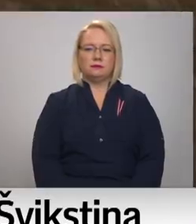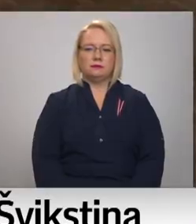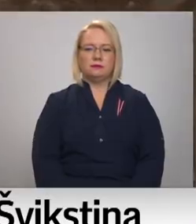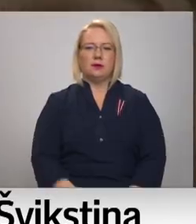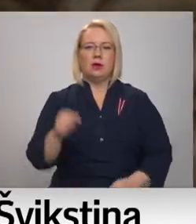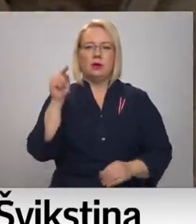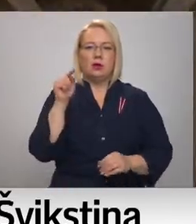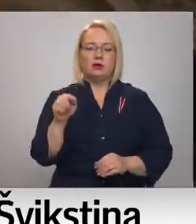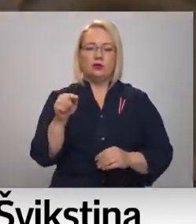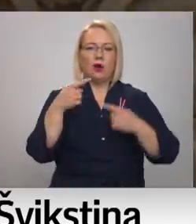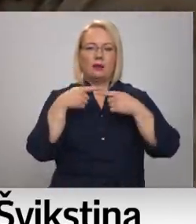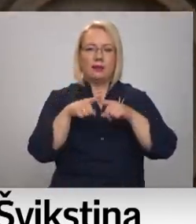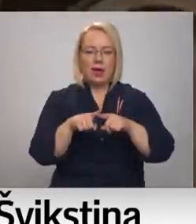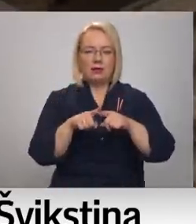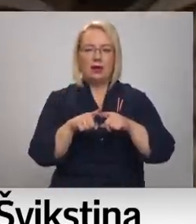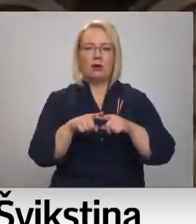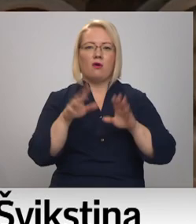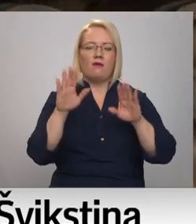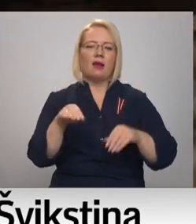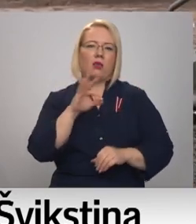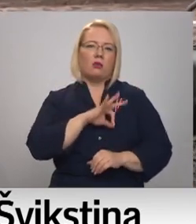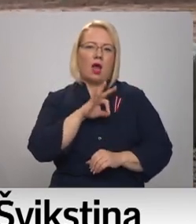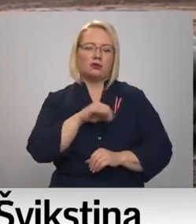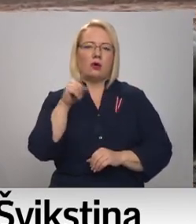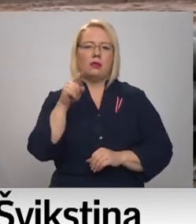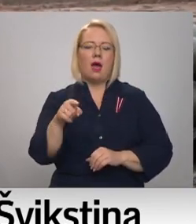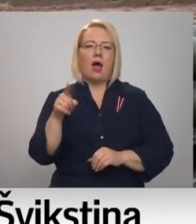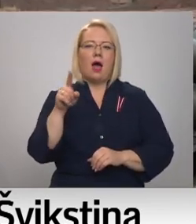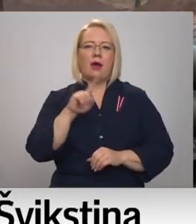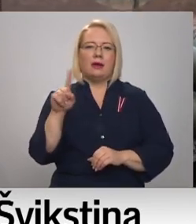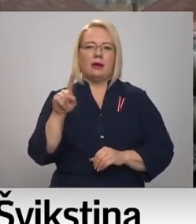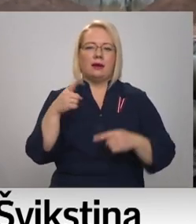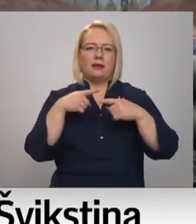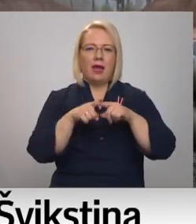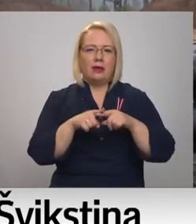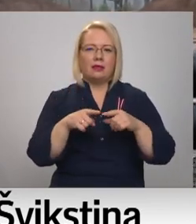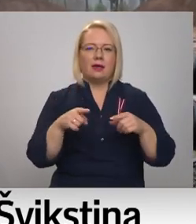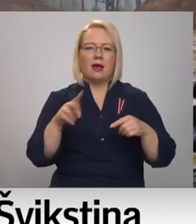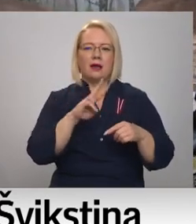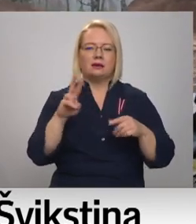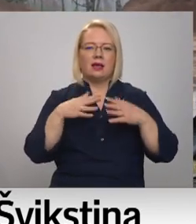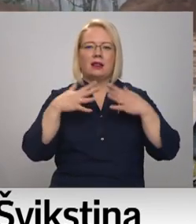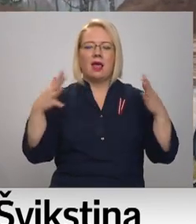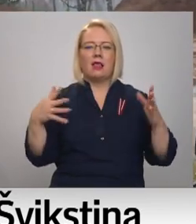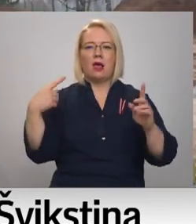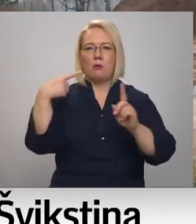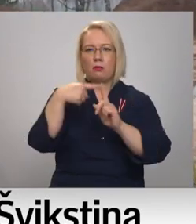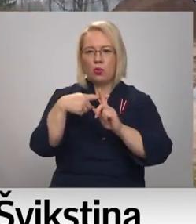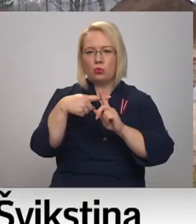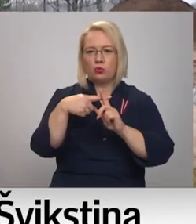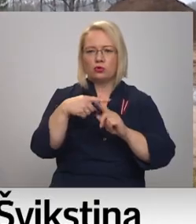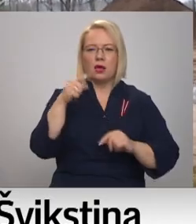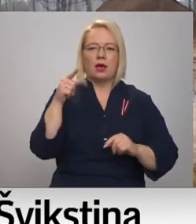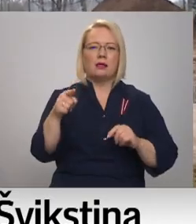Šo tehniku vienā vārdā varētu raksturot vārds mobilitāte, kas ir, manuprot, arī tāds lielākais pluss tādā ziņā, ka